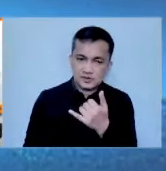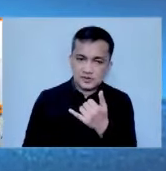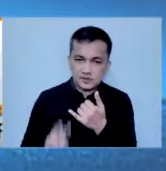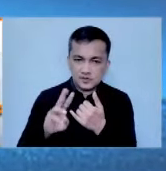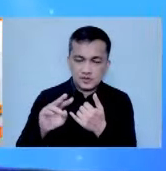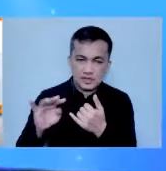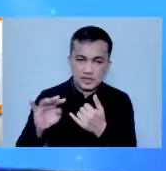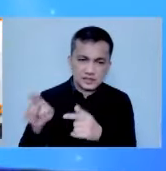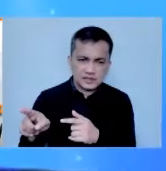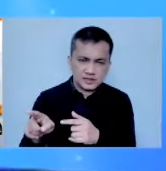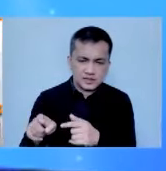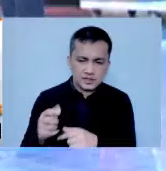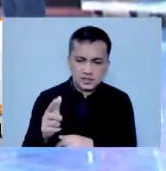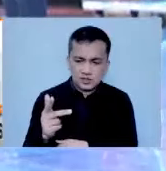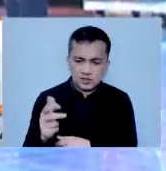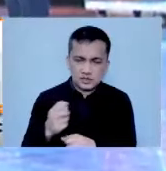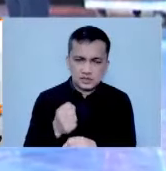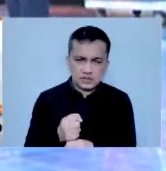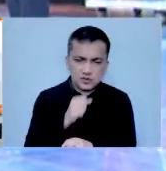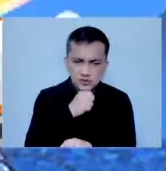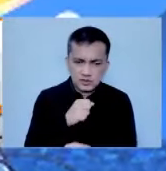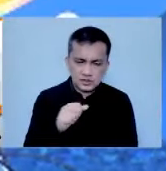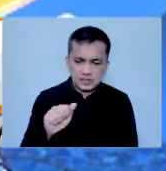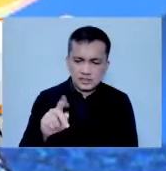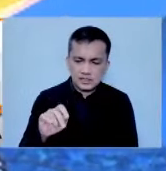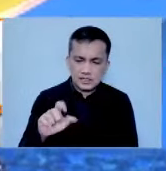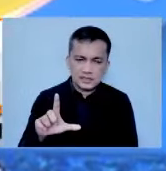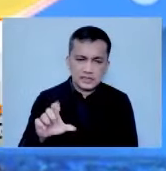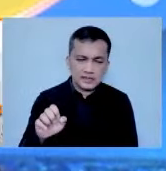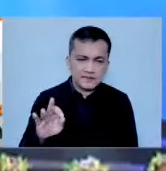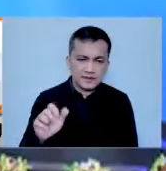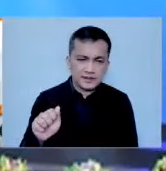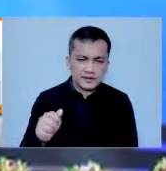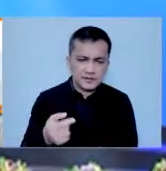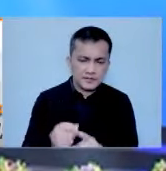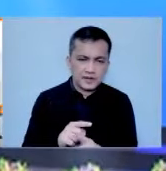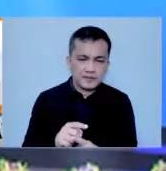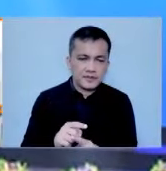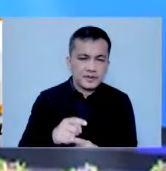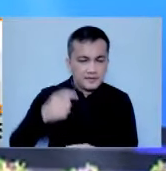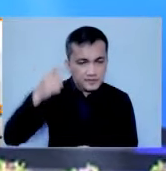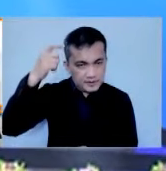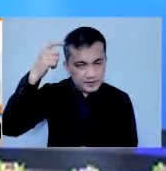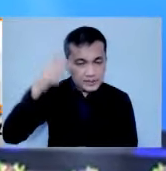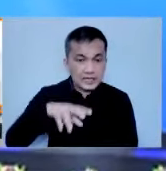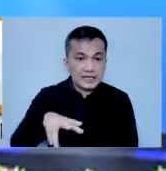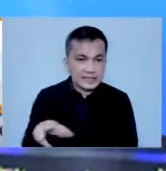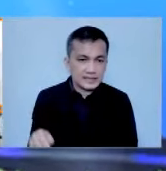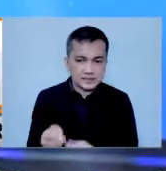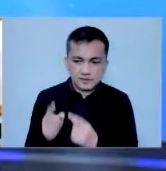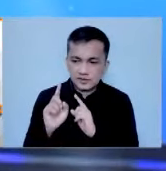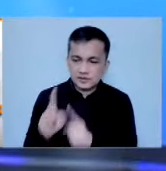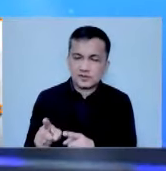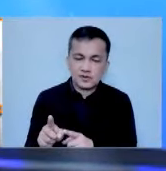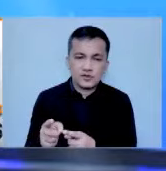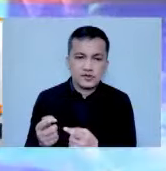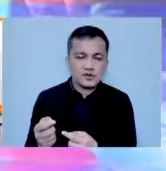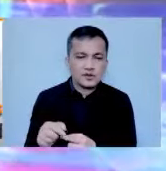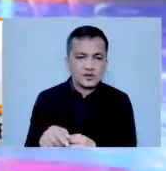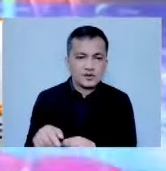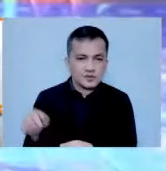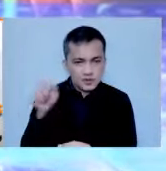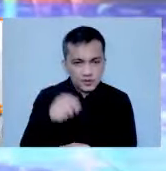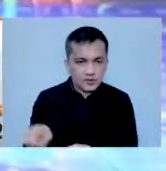ang 23 anyos na si Adelpha mula sa Apari, Cagayan. Nang masagot ang tanong ni Kuya Willie, naikot ang